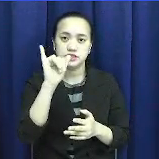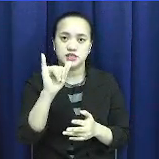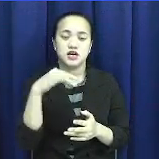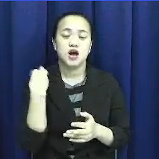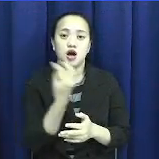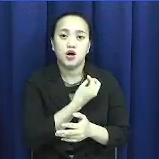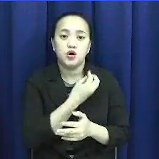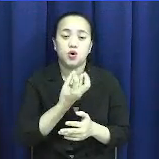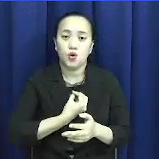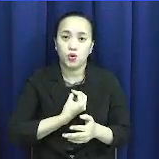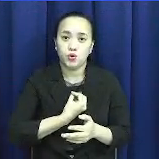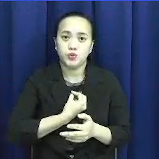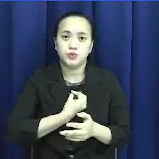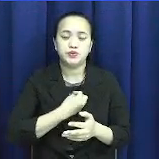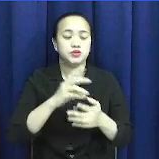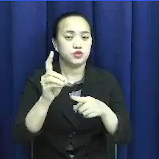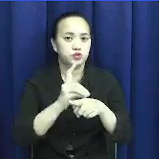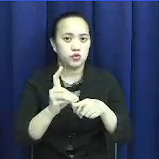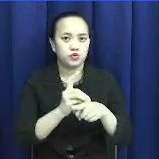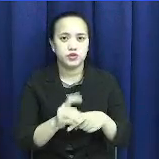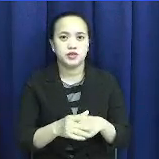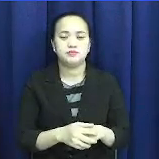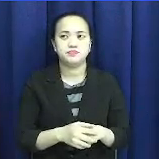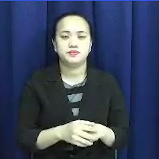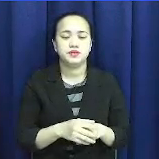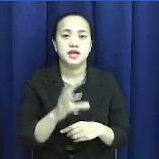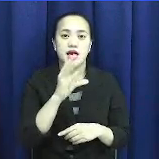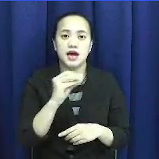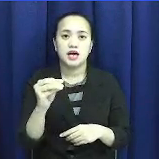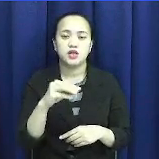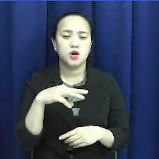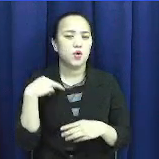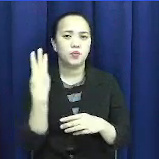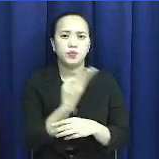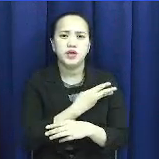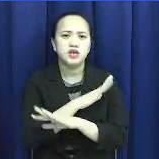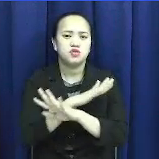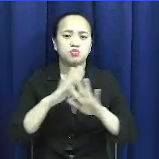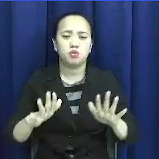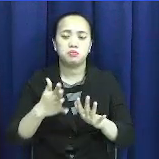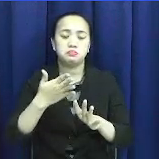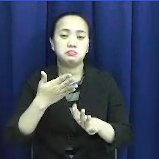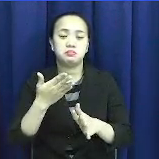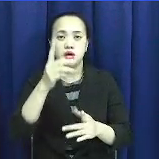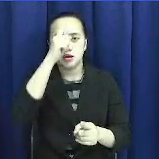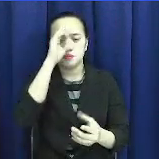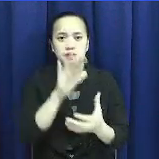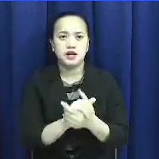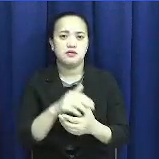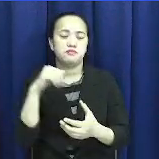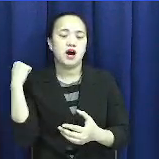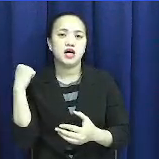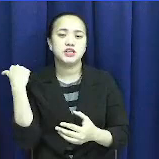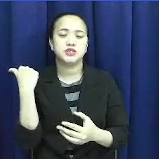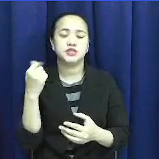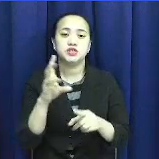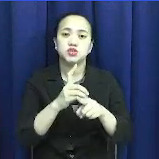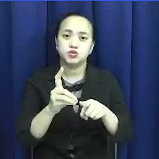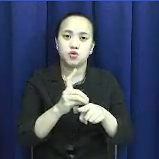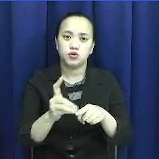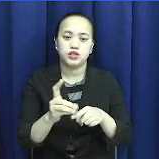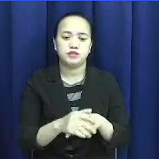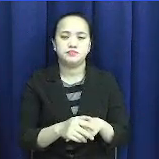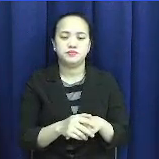nating pinaniniwalaan. Ano po? Bawat isa po sa atin ay magbibigay ng pagsusulit sa Panginoon, hindi